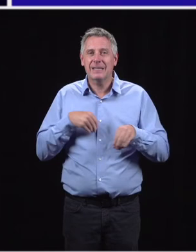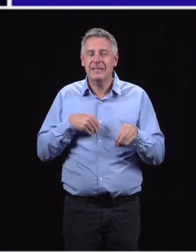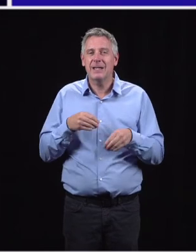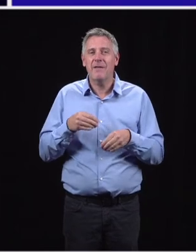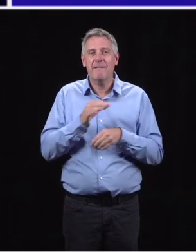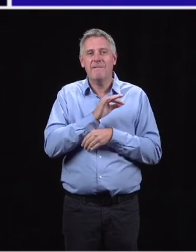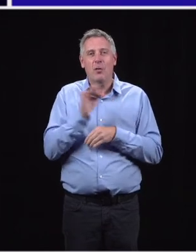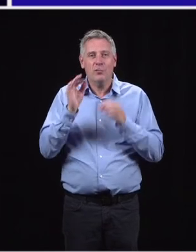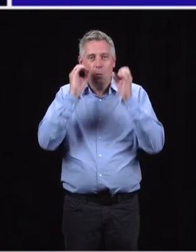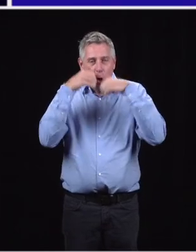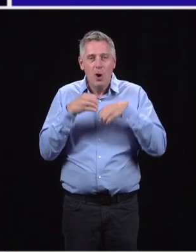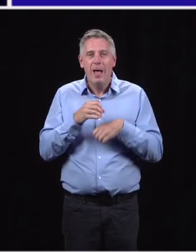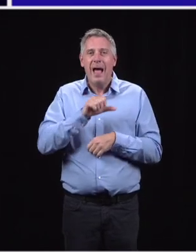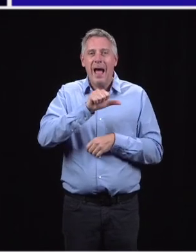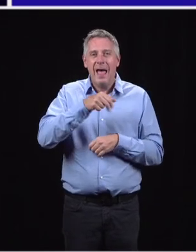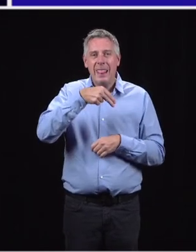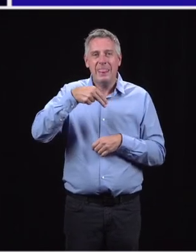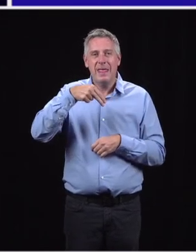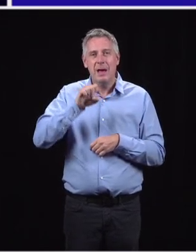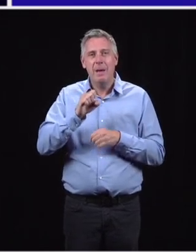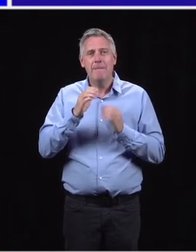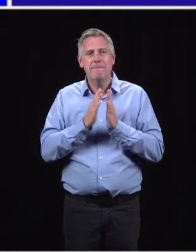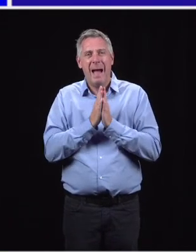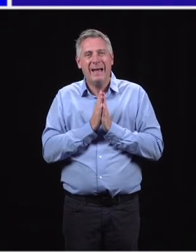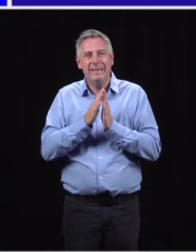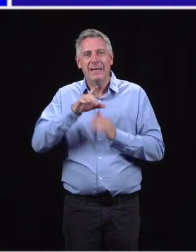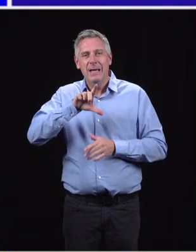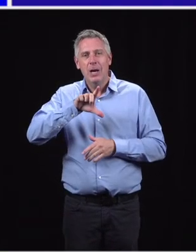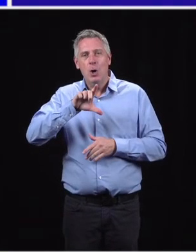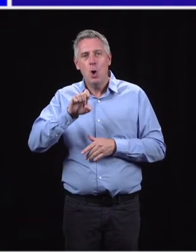atelier numérique de pas vouloir nous rejoindre